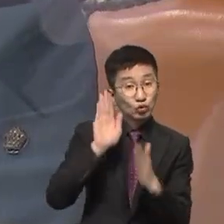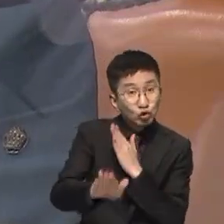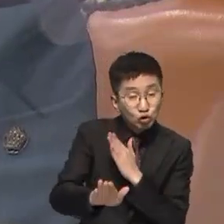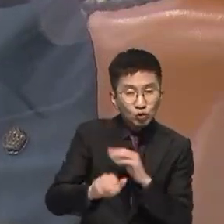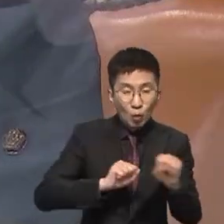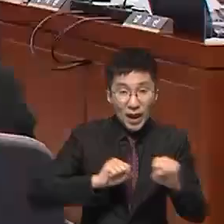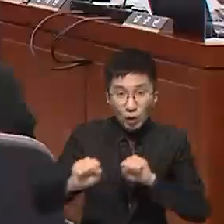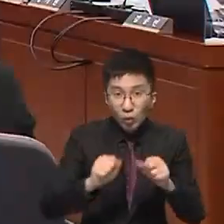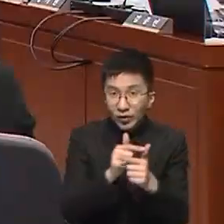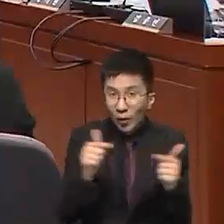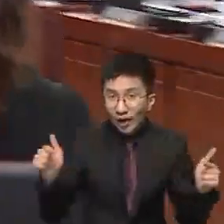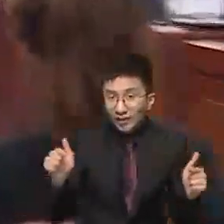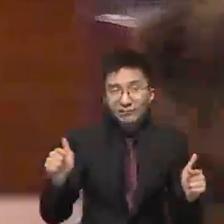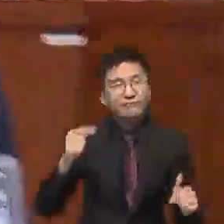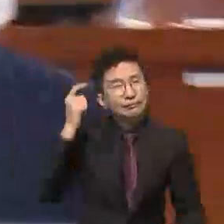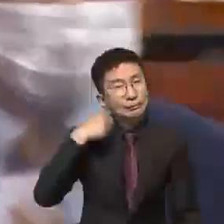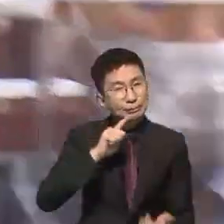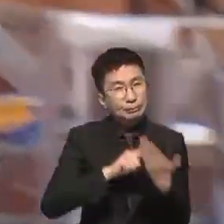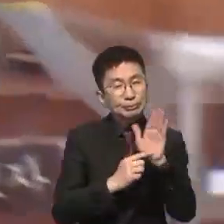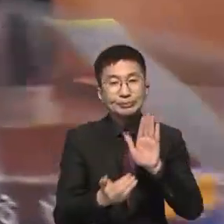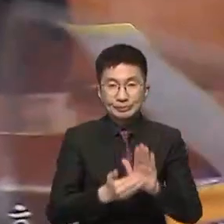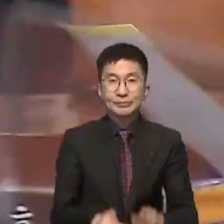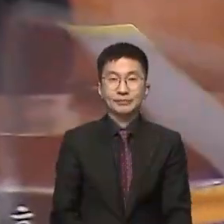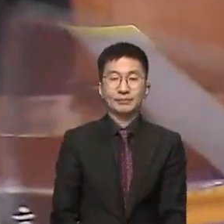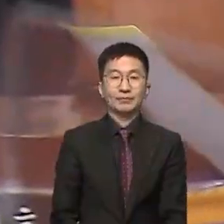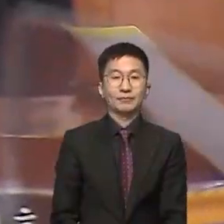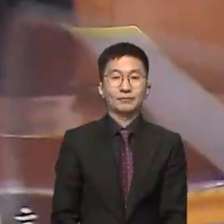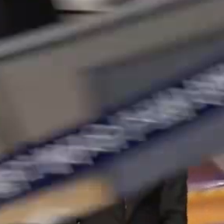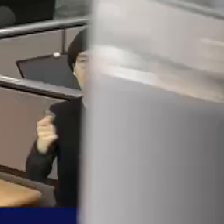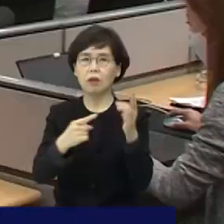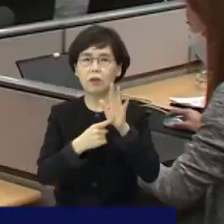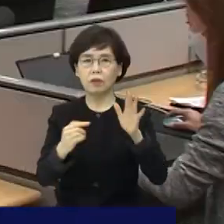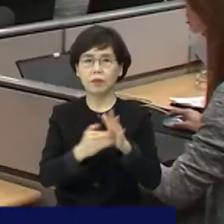대한 여지도 남겼습니다. SBS 유수환입니다.